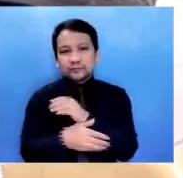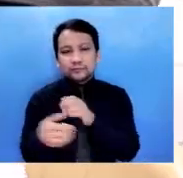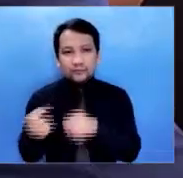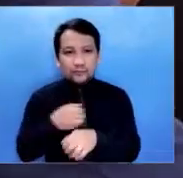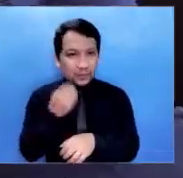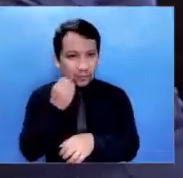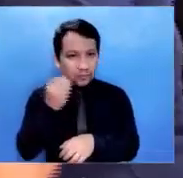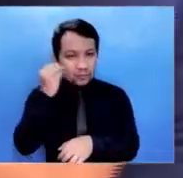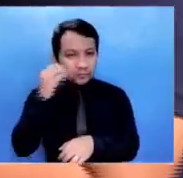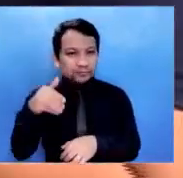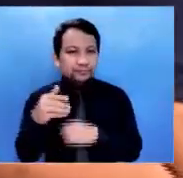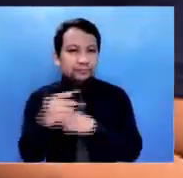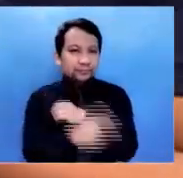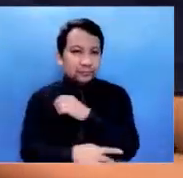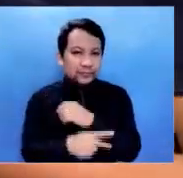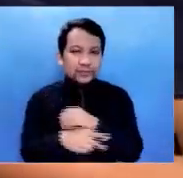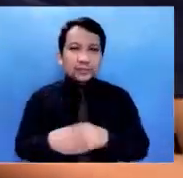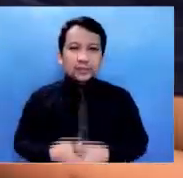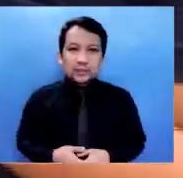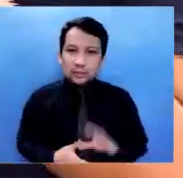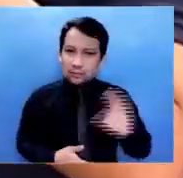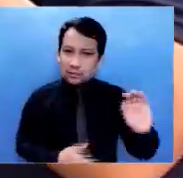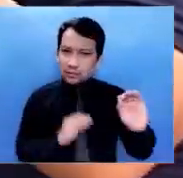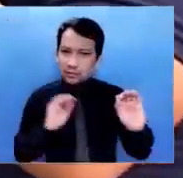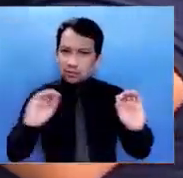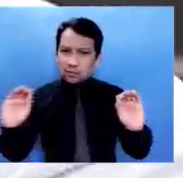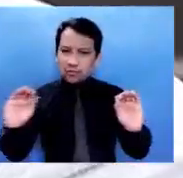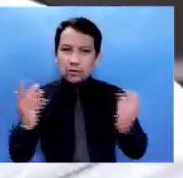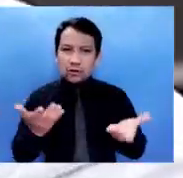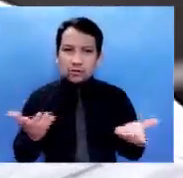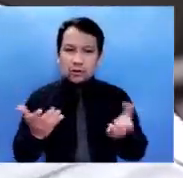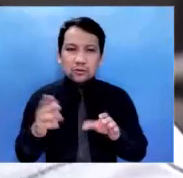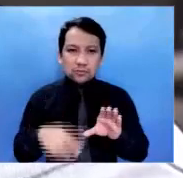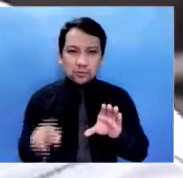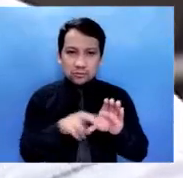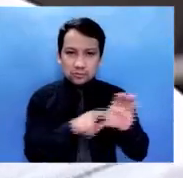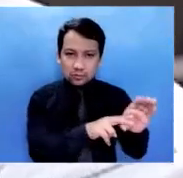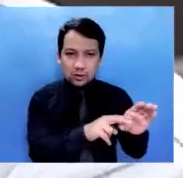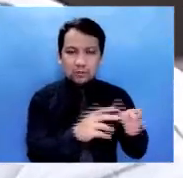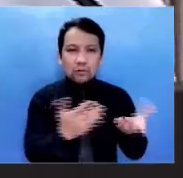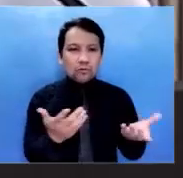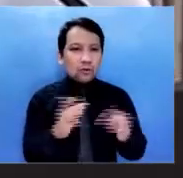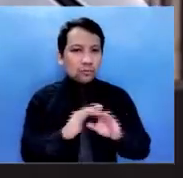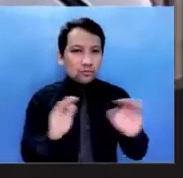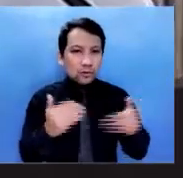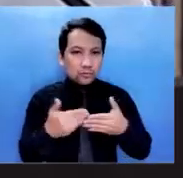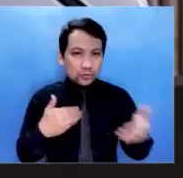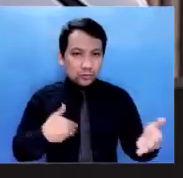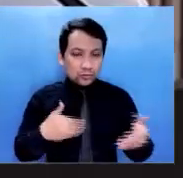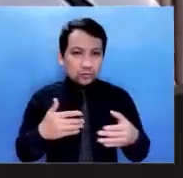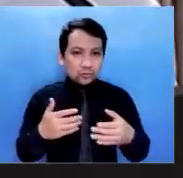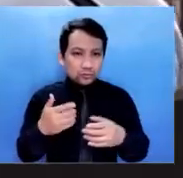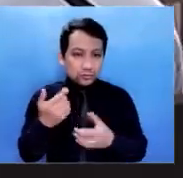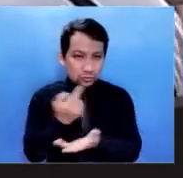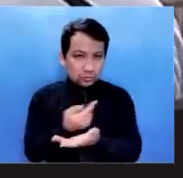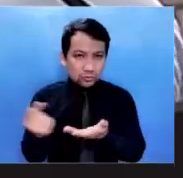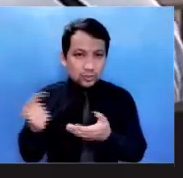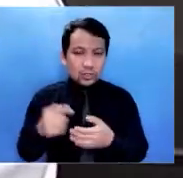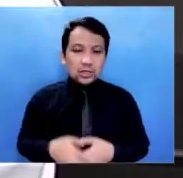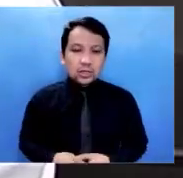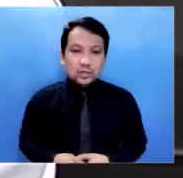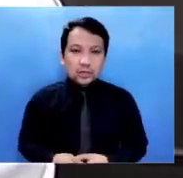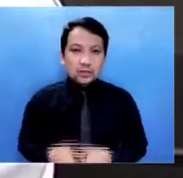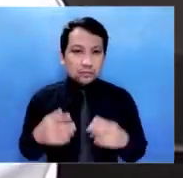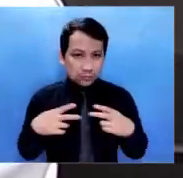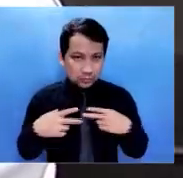province. Kanya-kanyang diskarte ng araw ang mga pasahero para makabiyahe na bago matapos ang linggo. Nag-vacation leave na